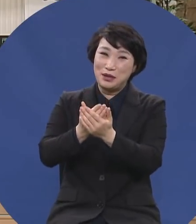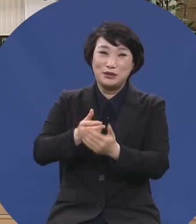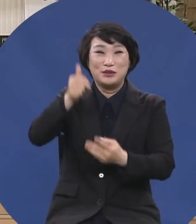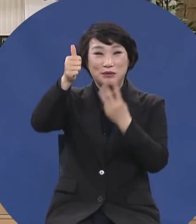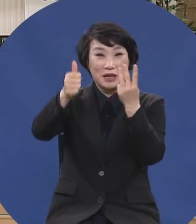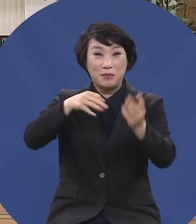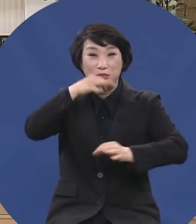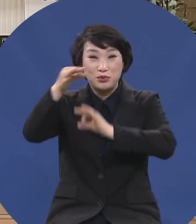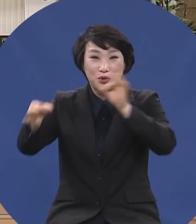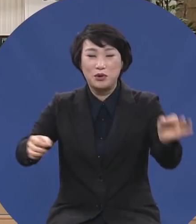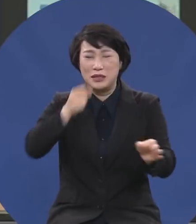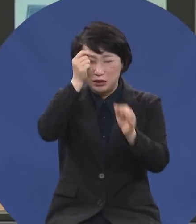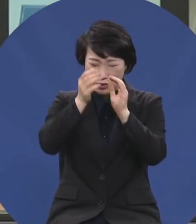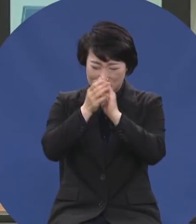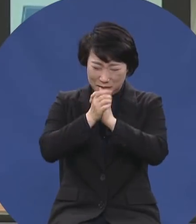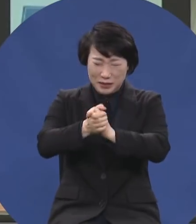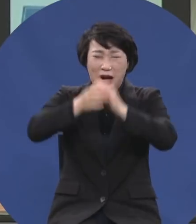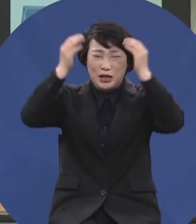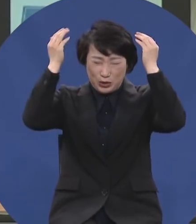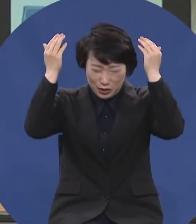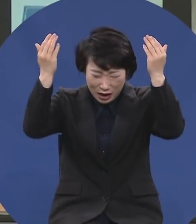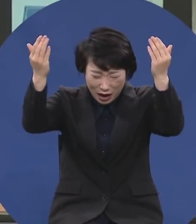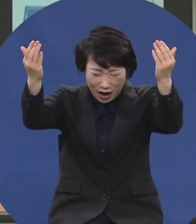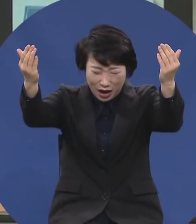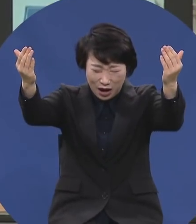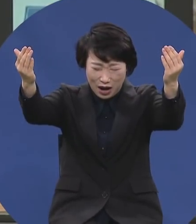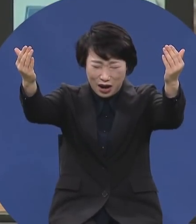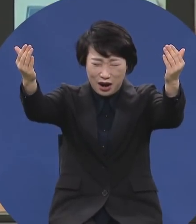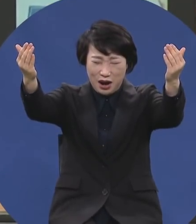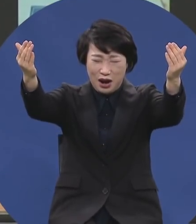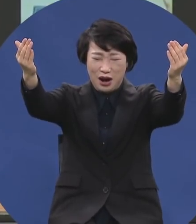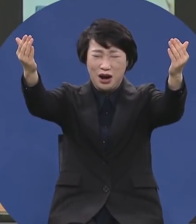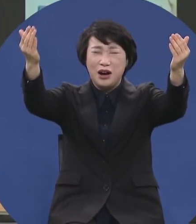주여 삼창하고 기도하겠습니다. 주여,